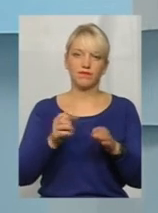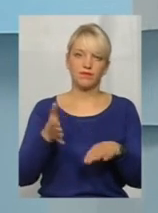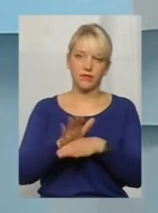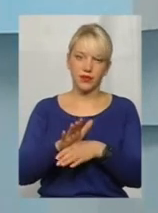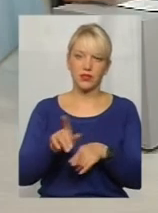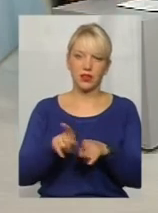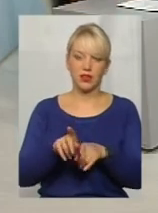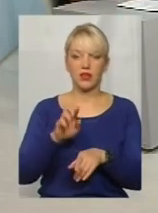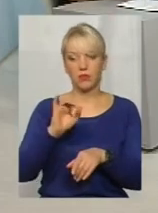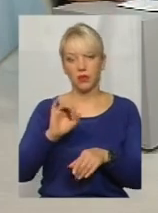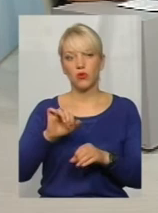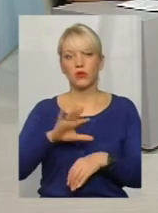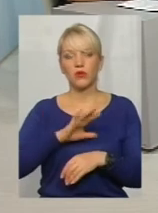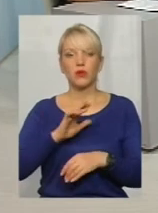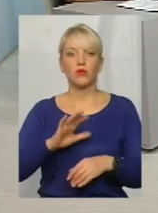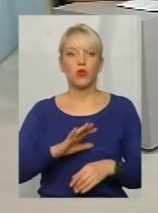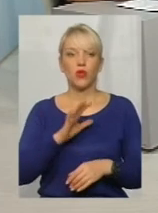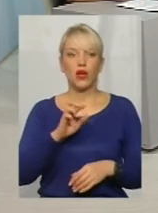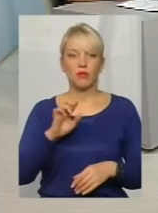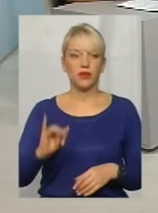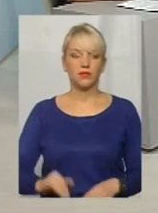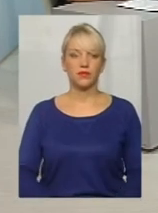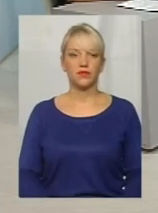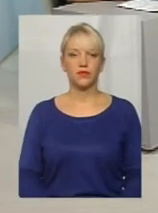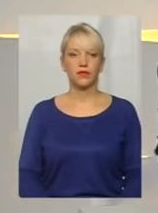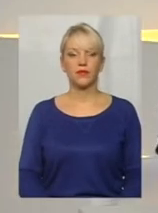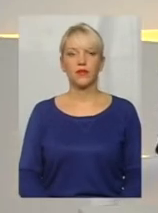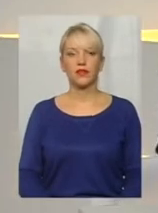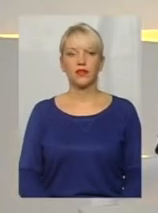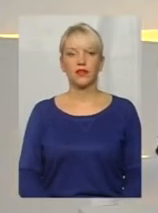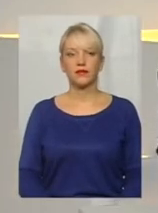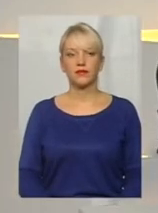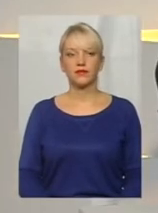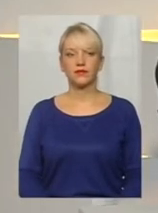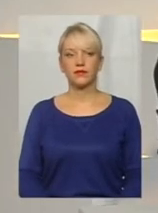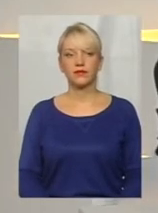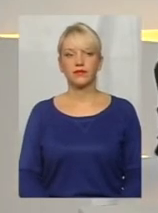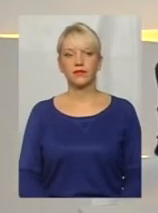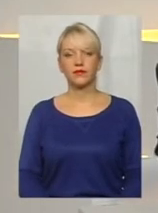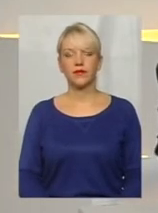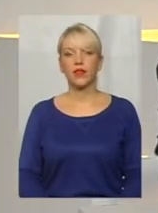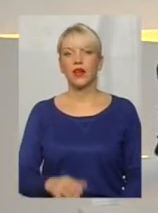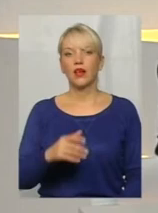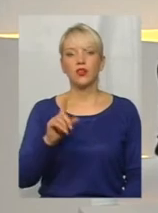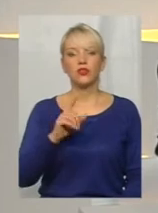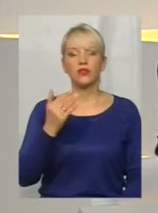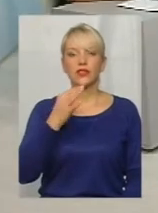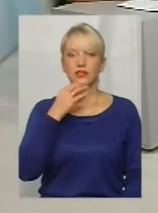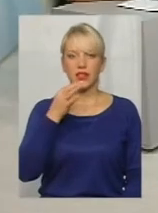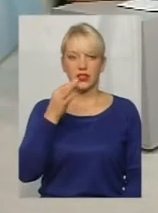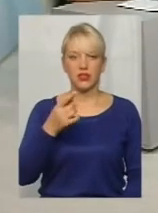Я зрозуміла. Тепер все ж таки повертаюсь до наших шановних медиків, пані Ларису, пане Константин, що ви скажете з цього